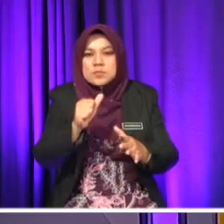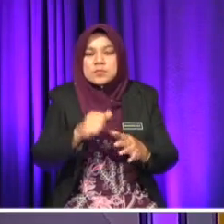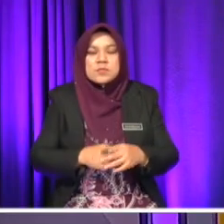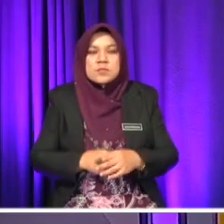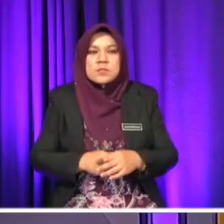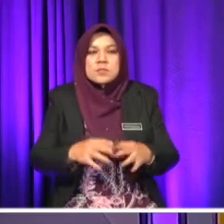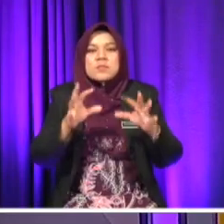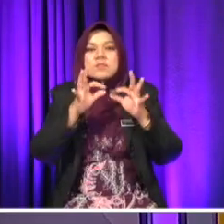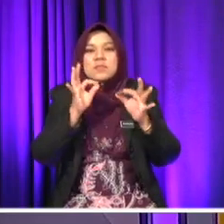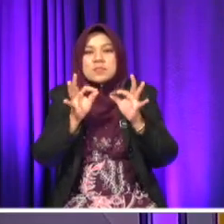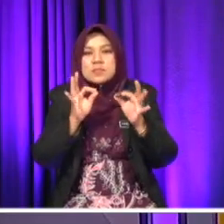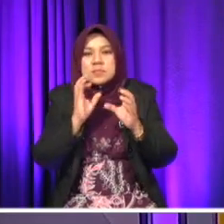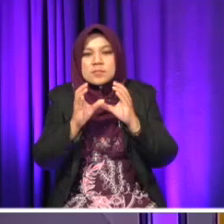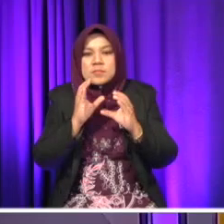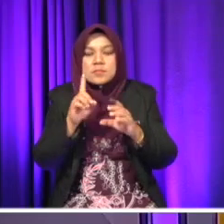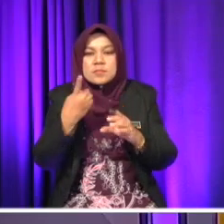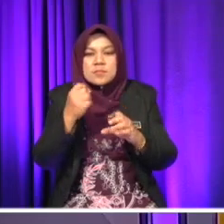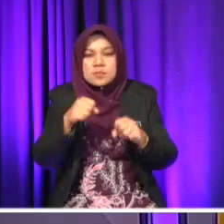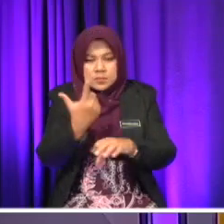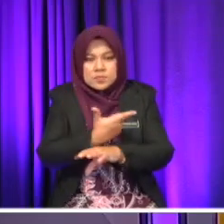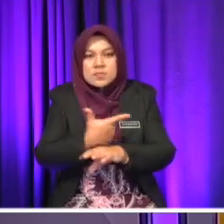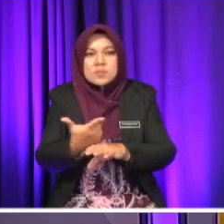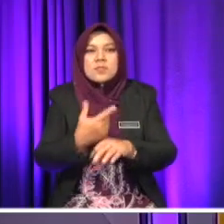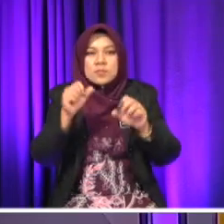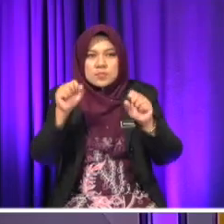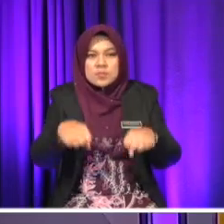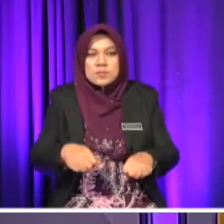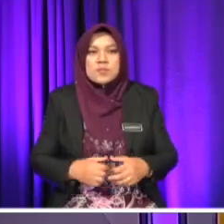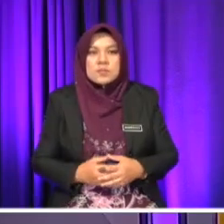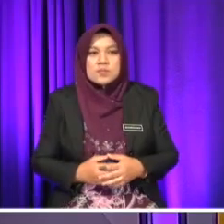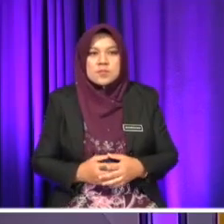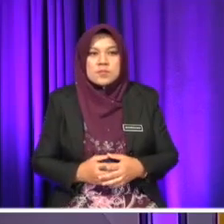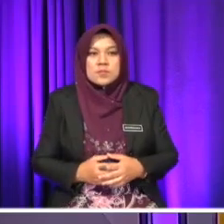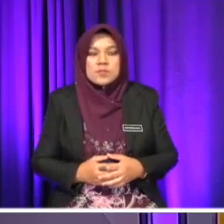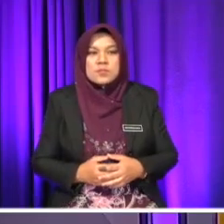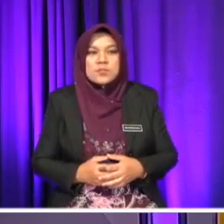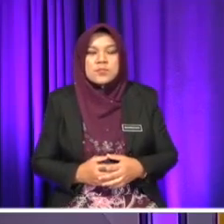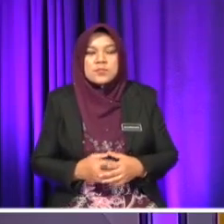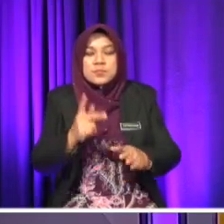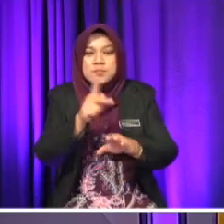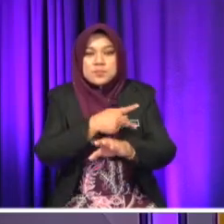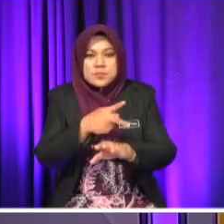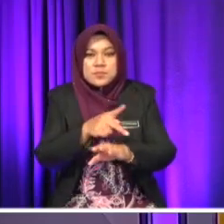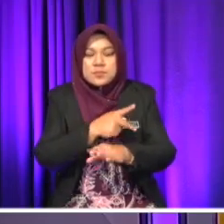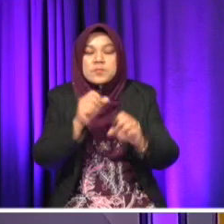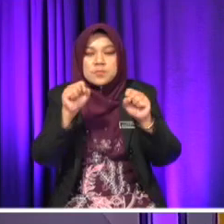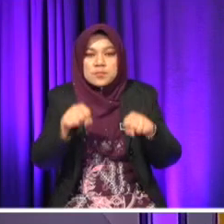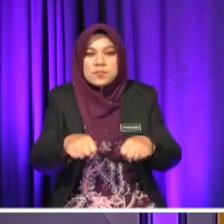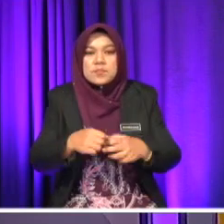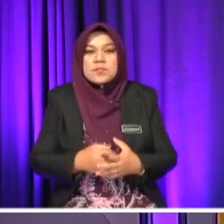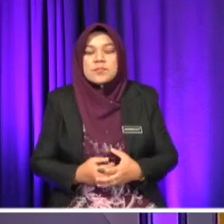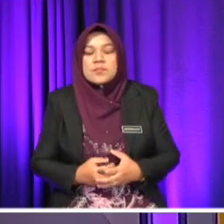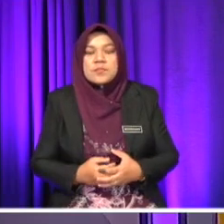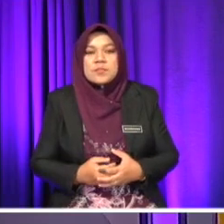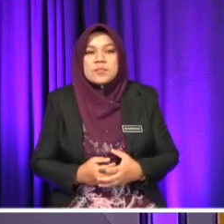menuturkan bersahaja boleh dilakukan dalam bentuk pantun nah jadi kita tunggu kumpulan yang pertama